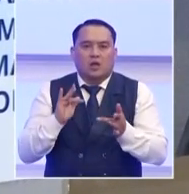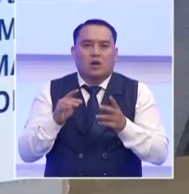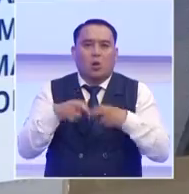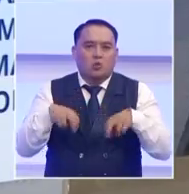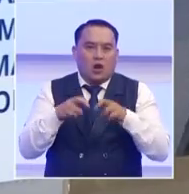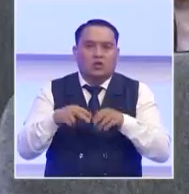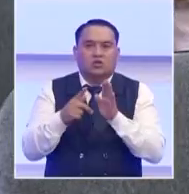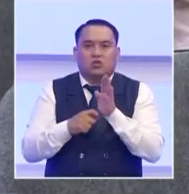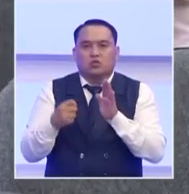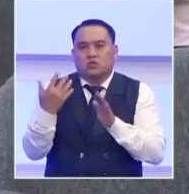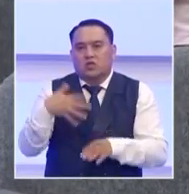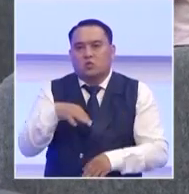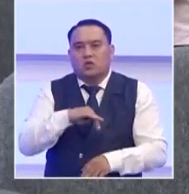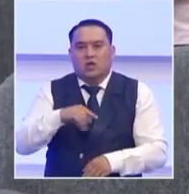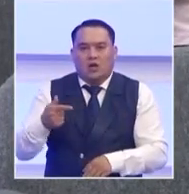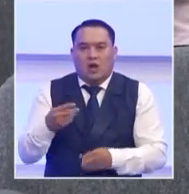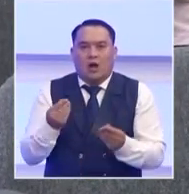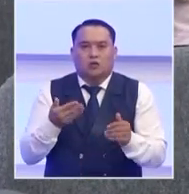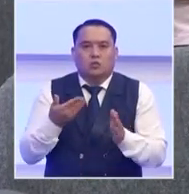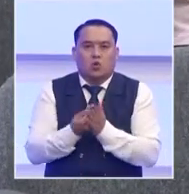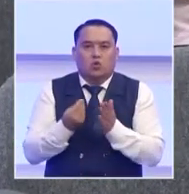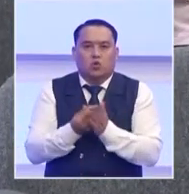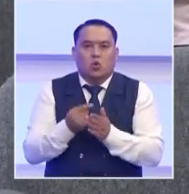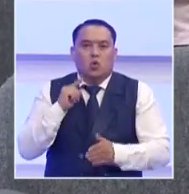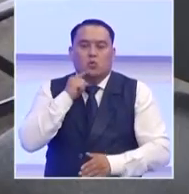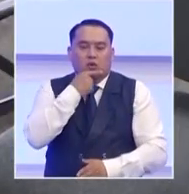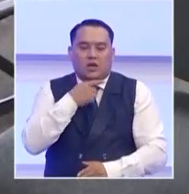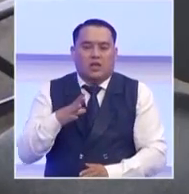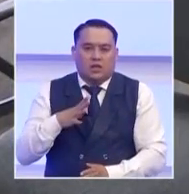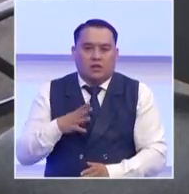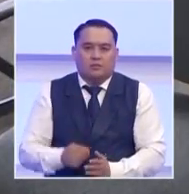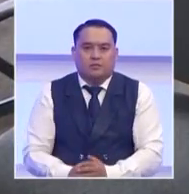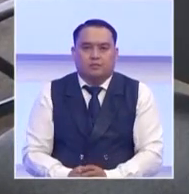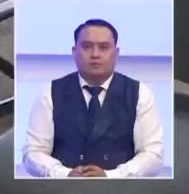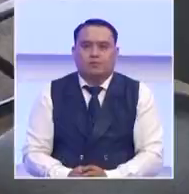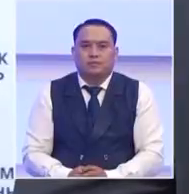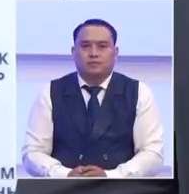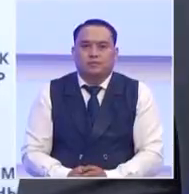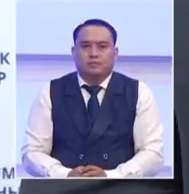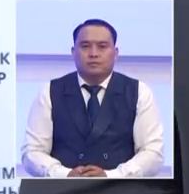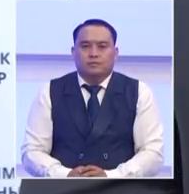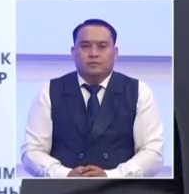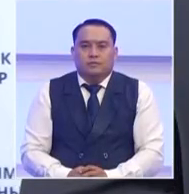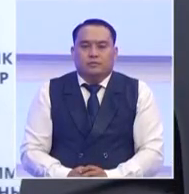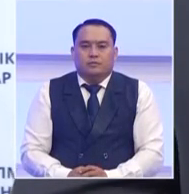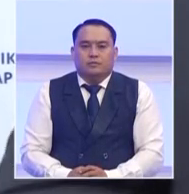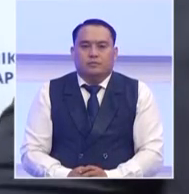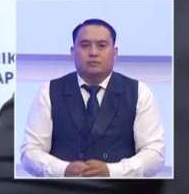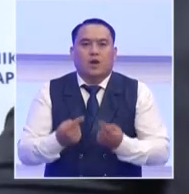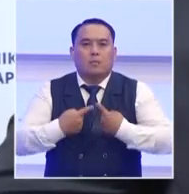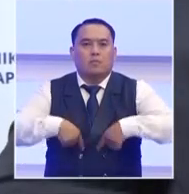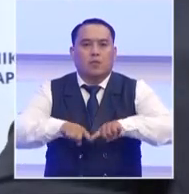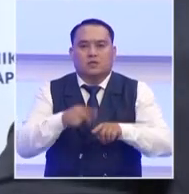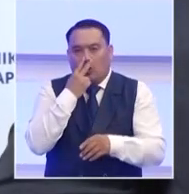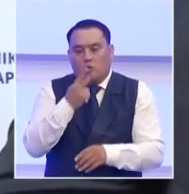арқылы 750 миллион теңгеден аса бюджет қаржысы үнемделіп отыр. Өзі база көрсетіп тұрады.